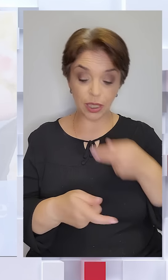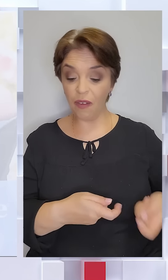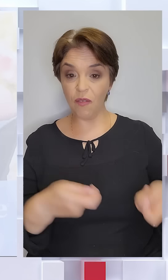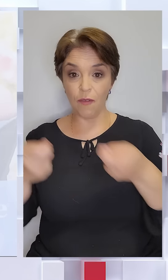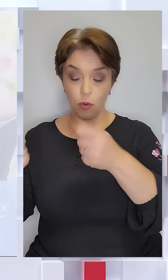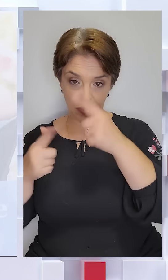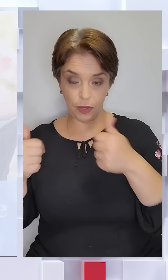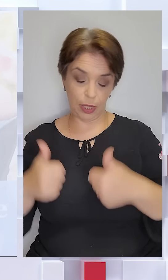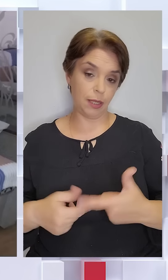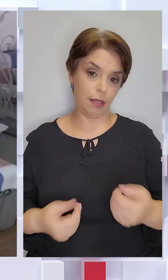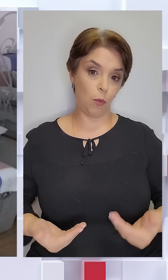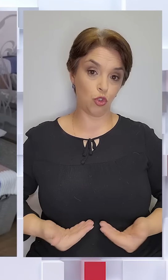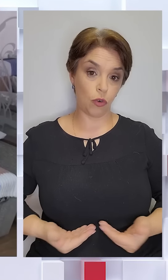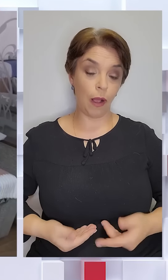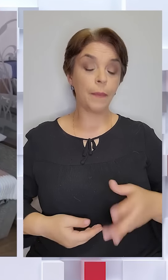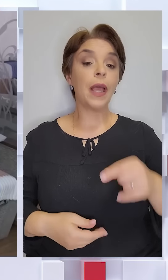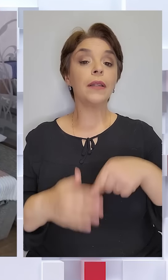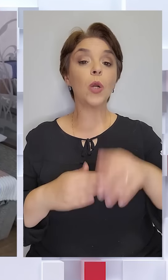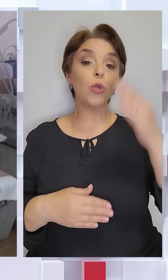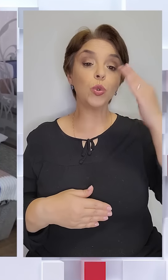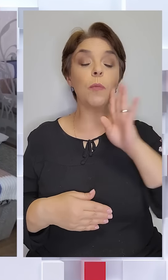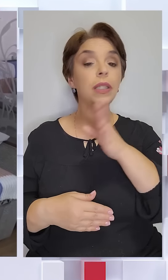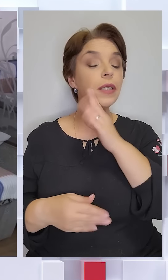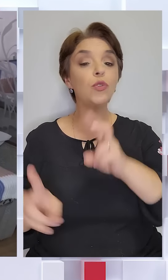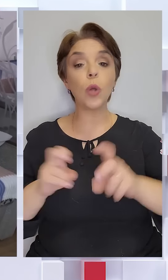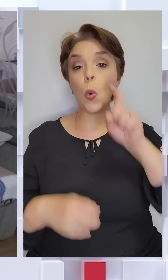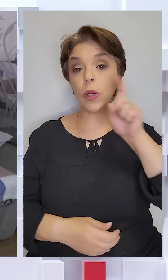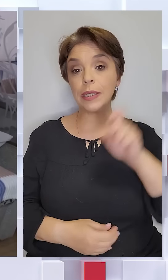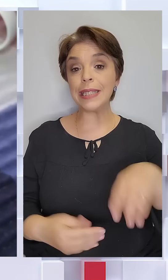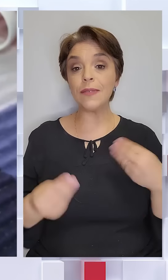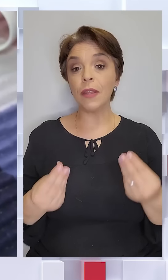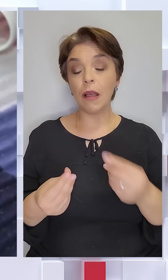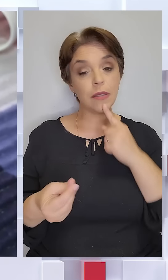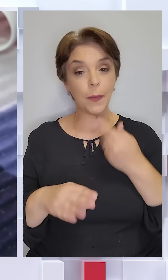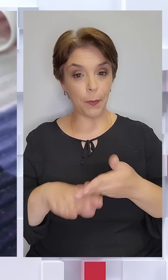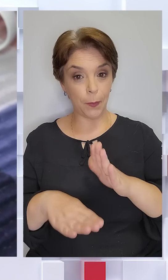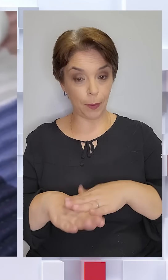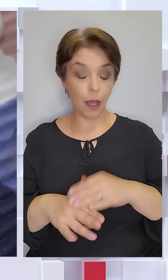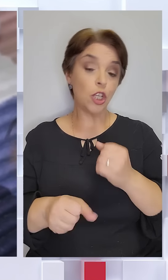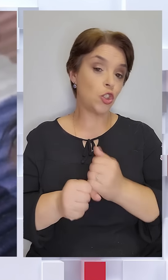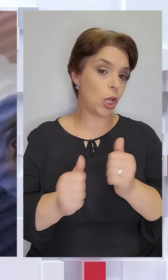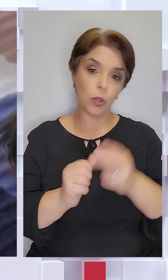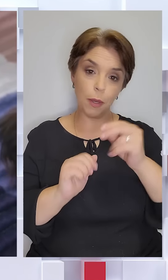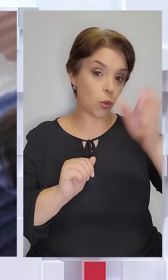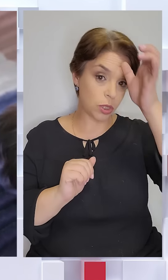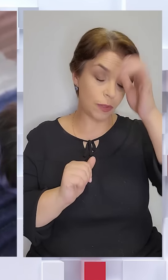вивозив її в країну проживання. На роль сурогатних матерів шукали українок з фінансовими труднощами, часто без освіти і